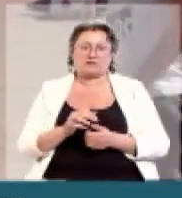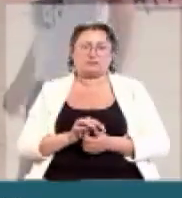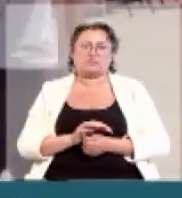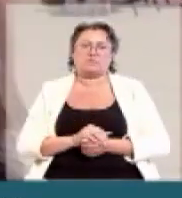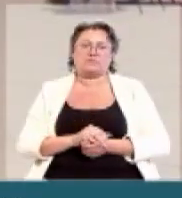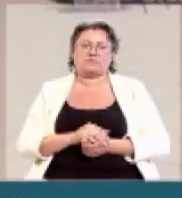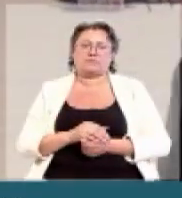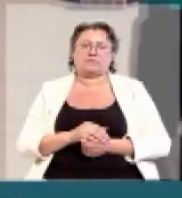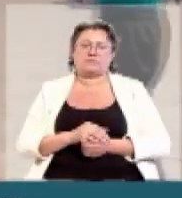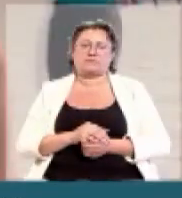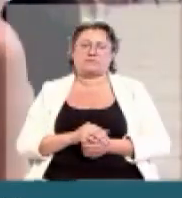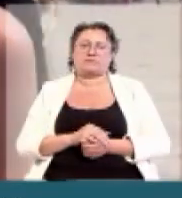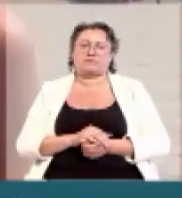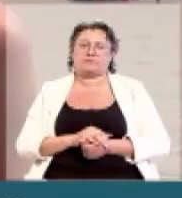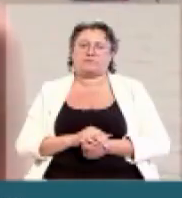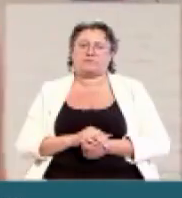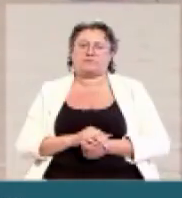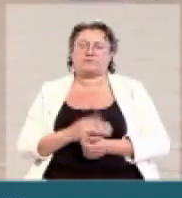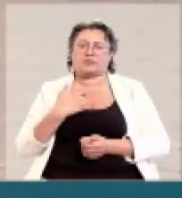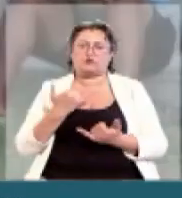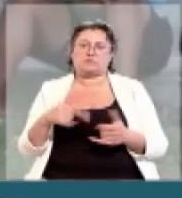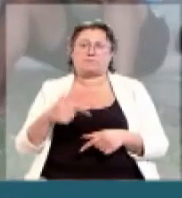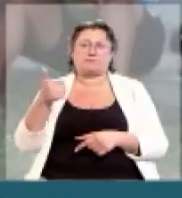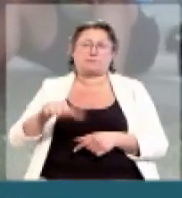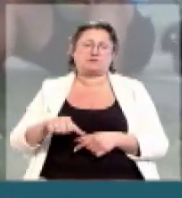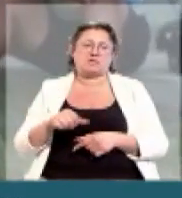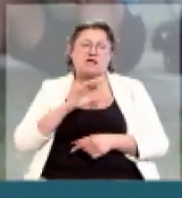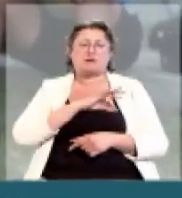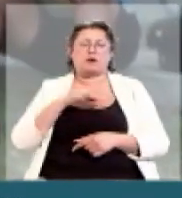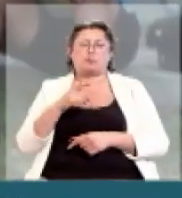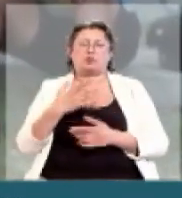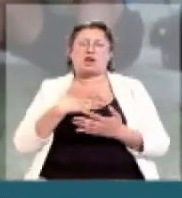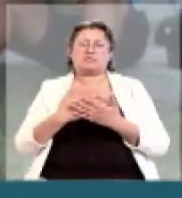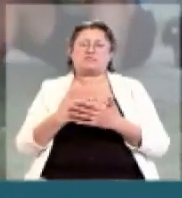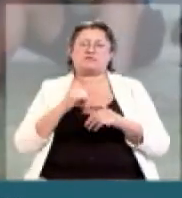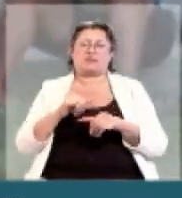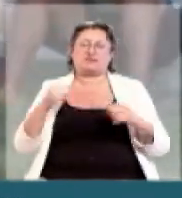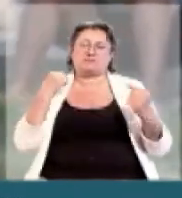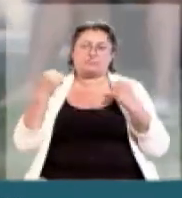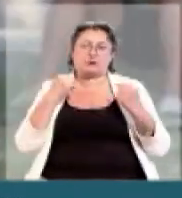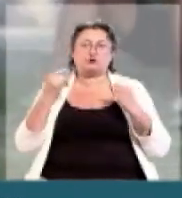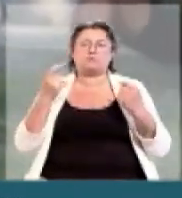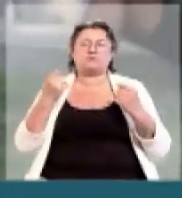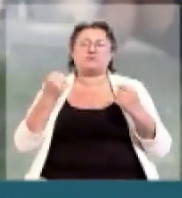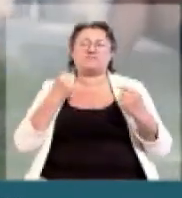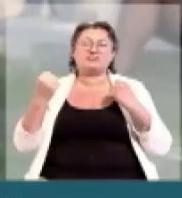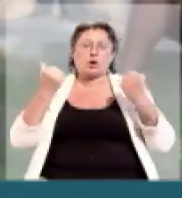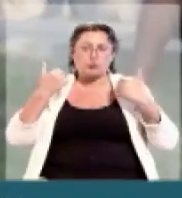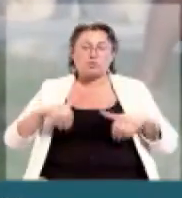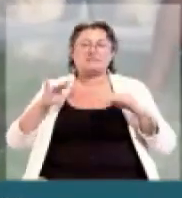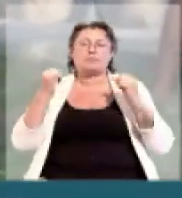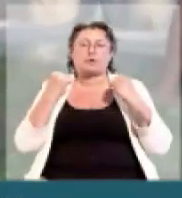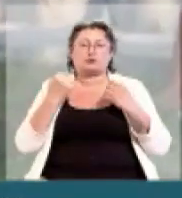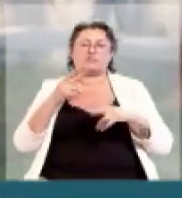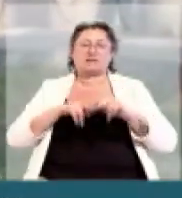этом мероприятии победил, занял первое место. В Карабалыкском районе идет активное развитие физической культуры и спорта. В райцентре и селах района